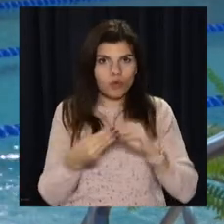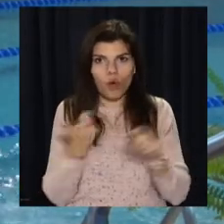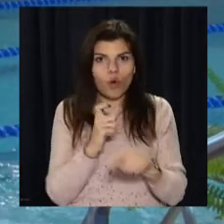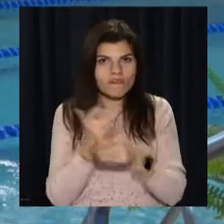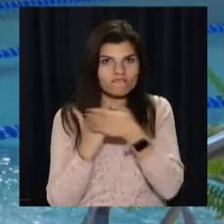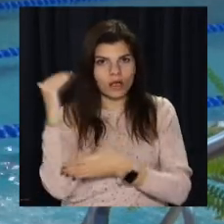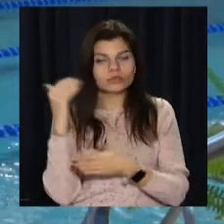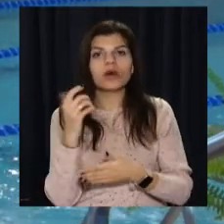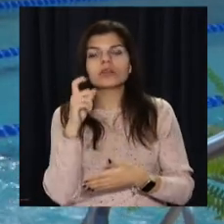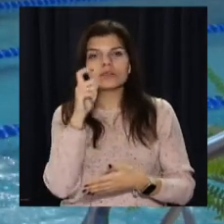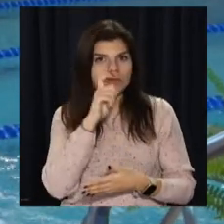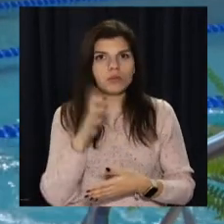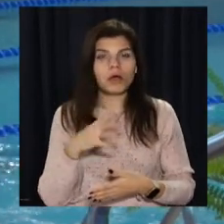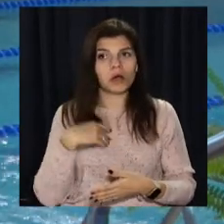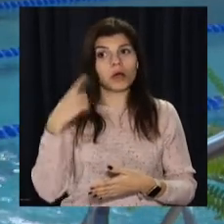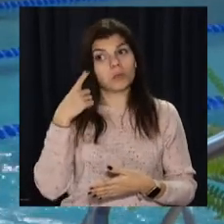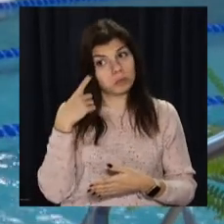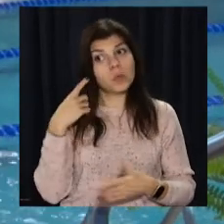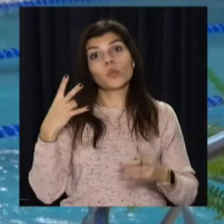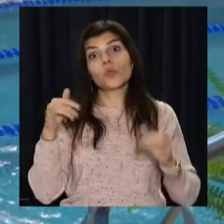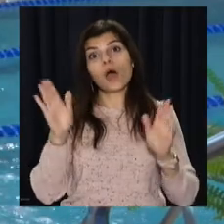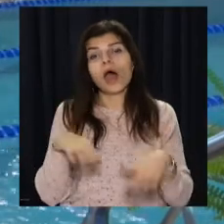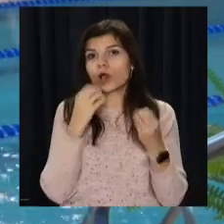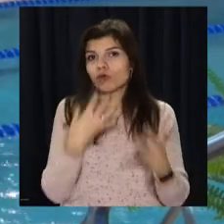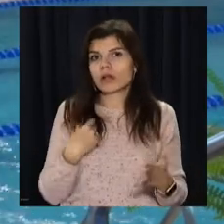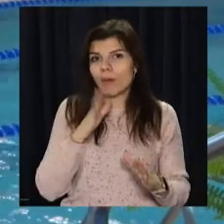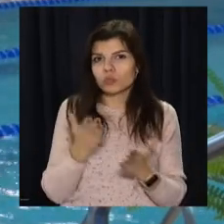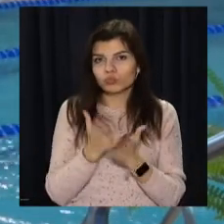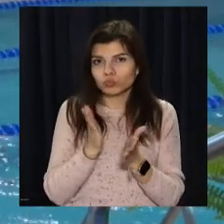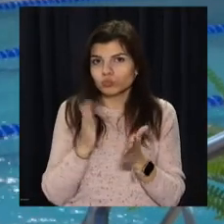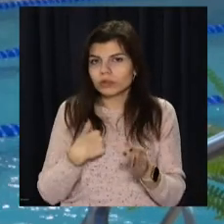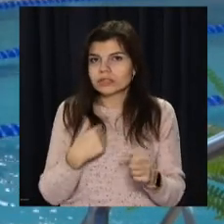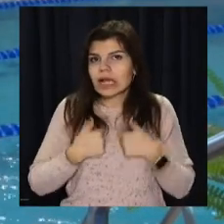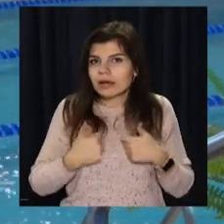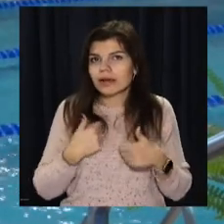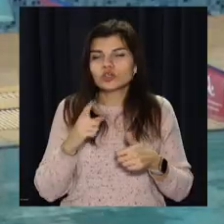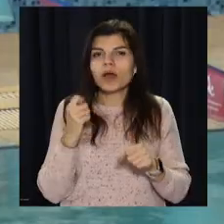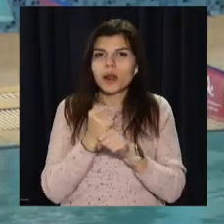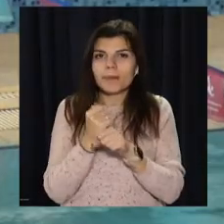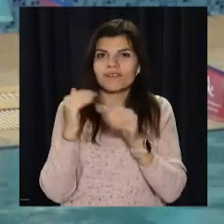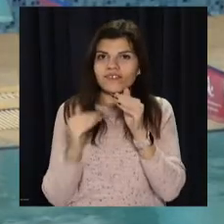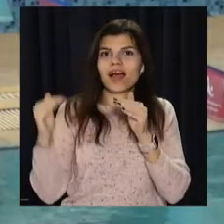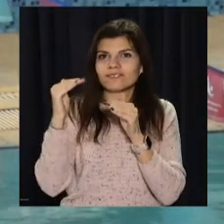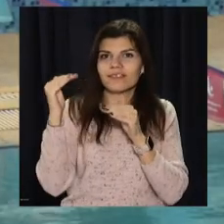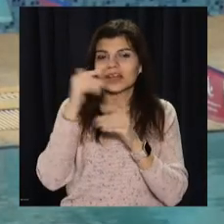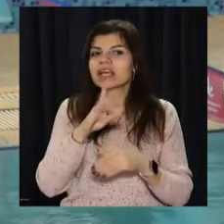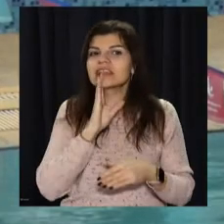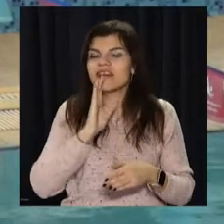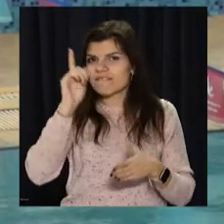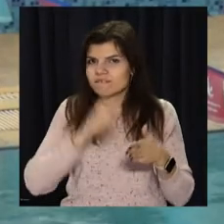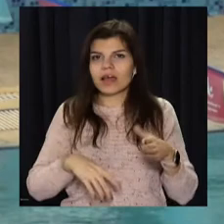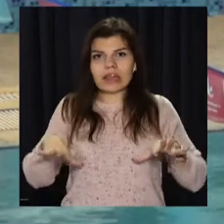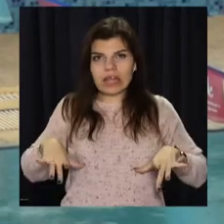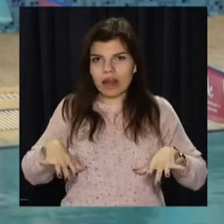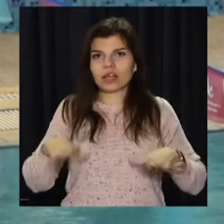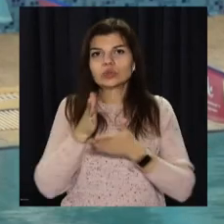то, в принципі, я така думаю, ладно, буду над цим працювати, старатися вийти наверх. Вірить у дівчину і її